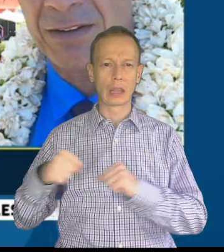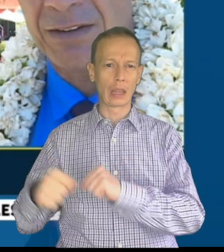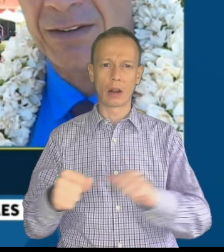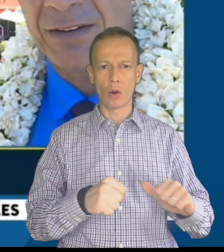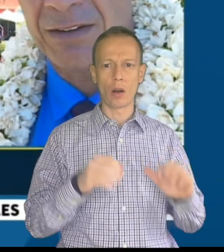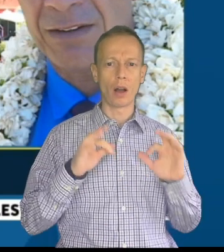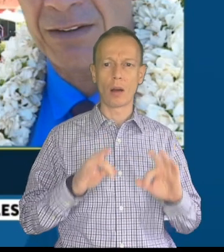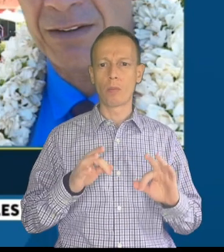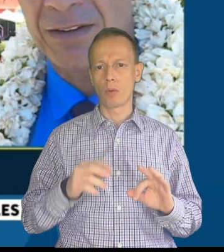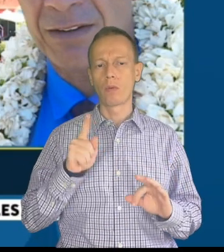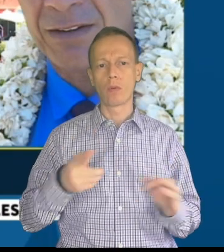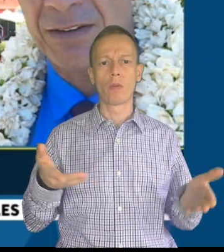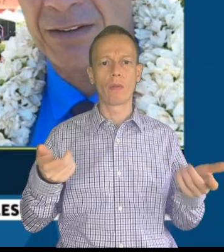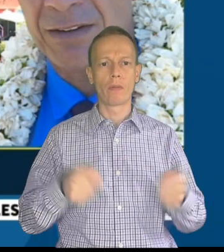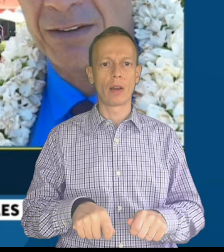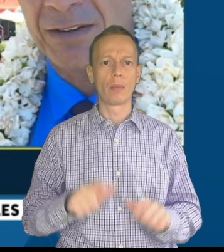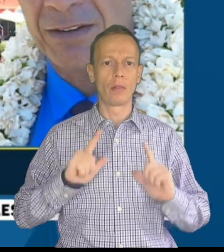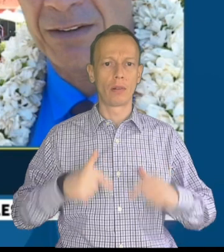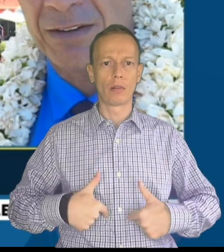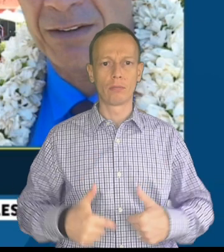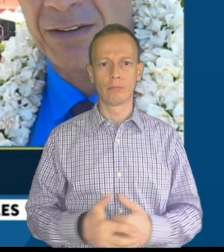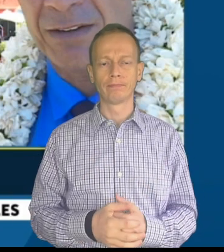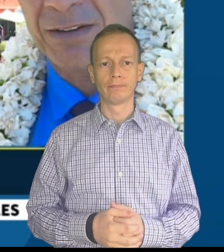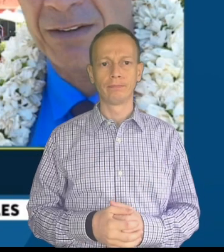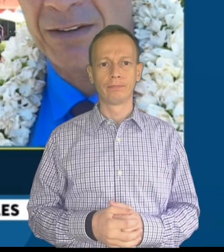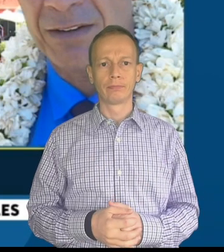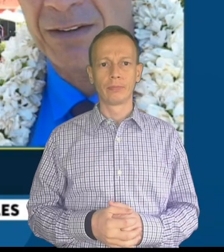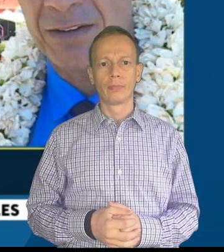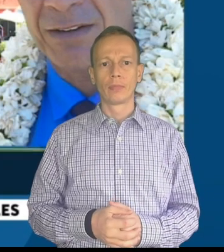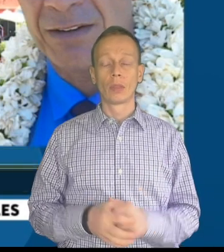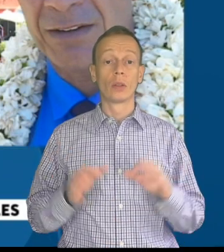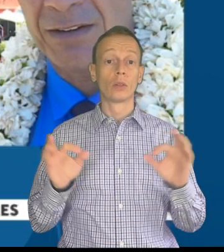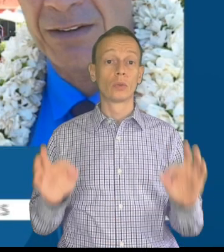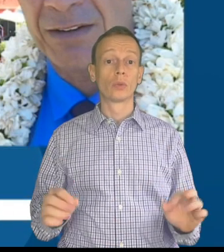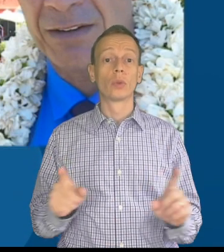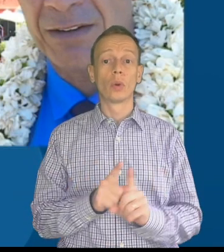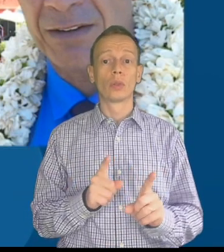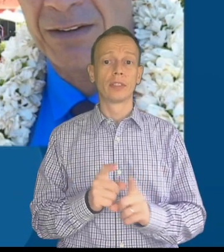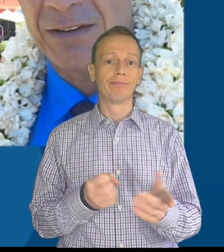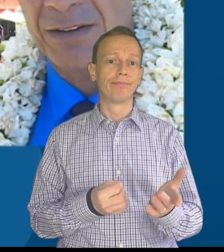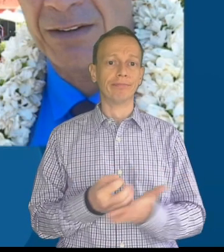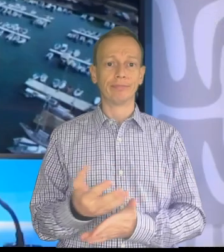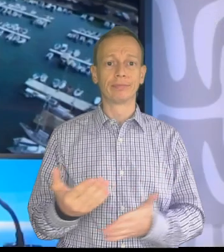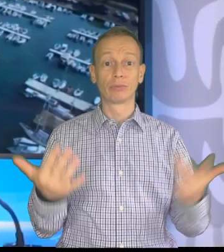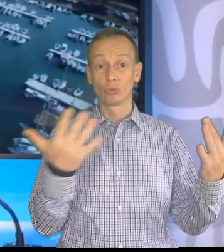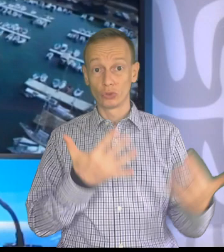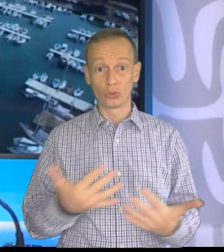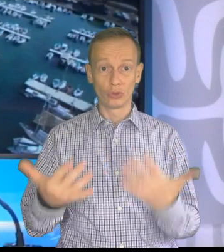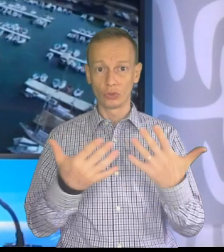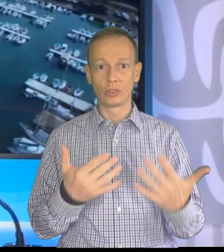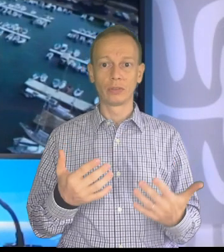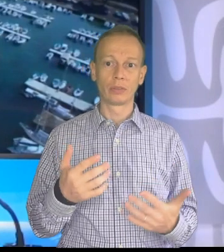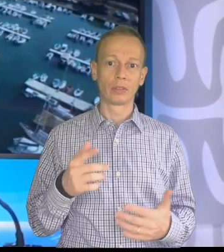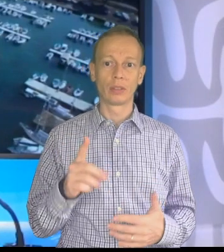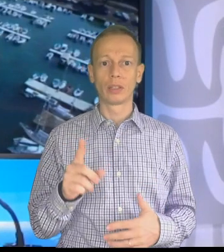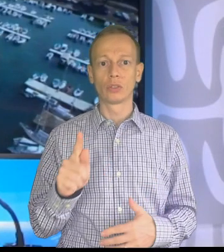tous unanimes, je dis bien unanimes, sur l'arrêté que j'avais décidé de prendre à ce moment-là. Voilà, et sachez